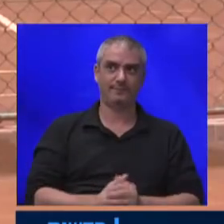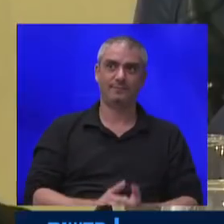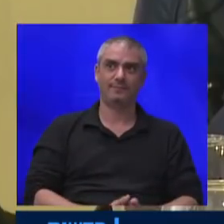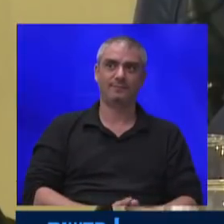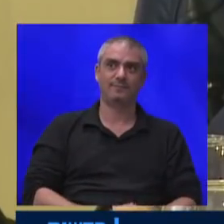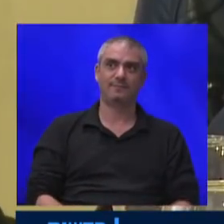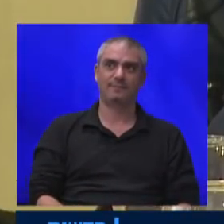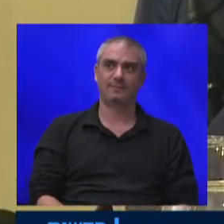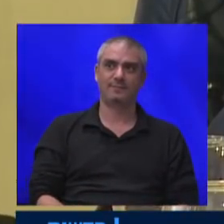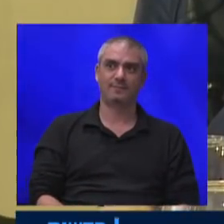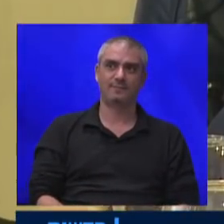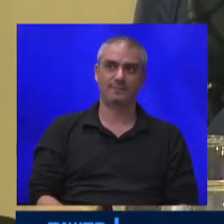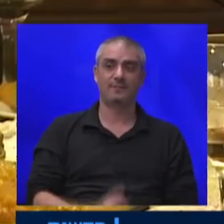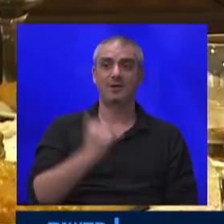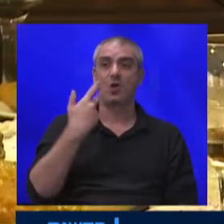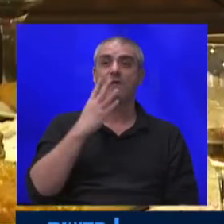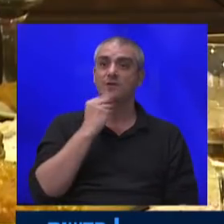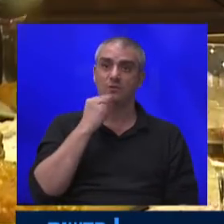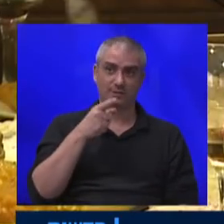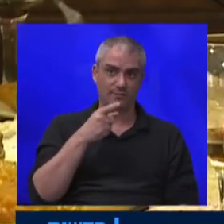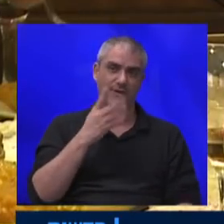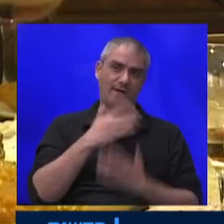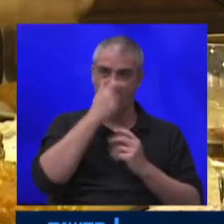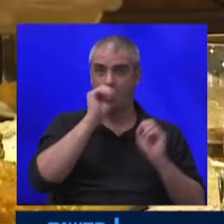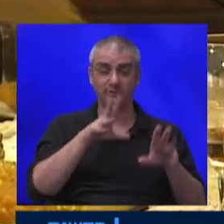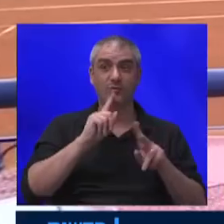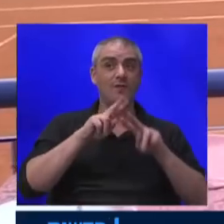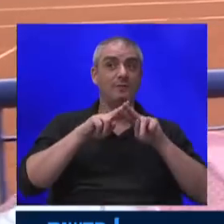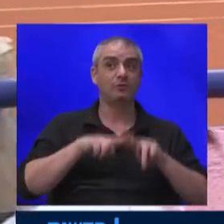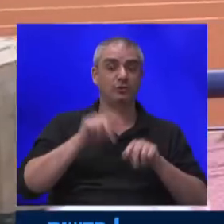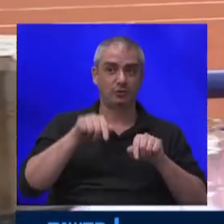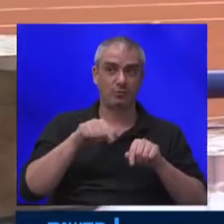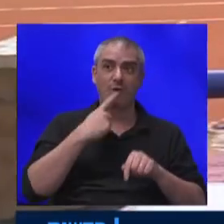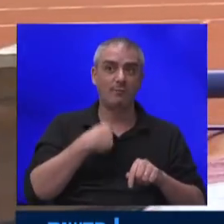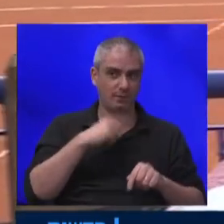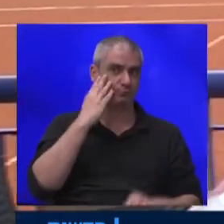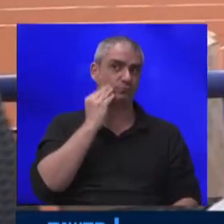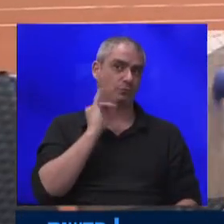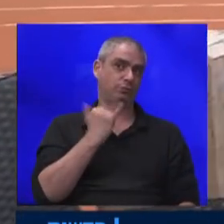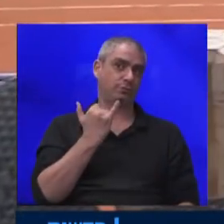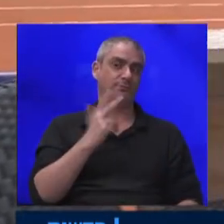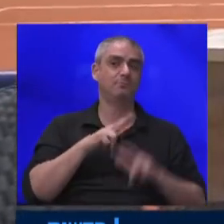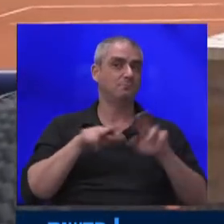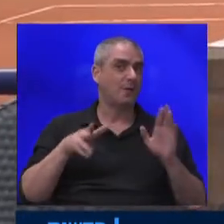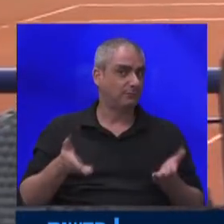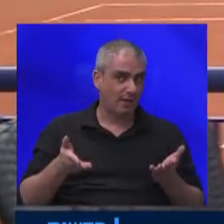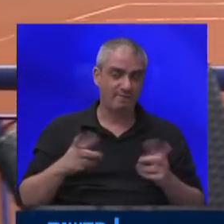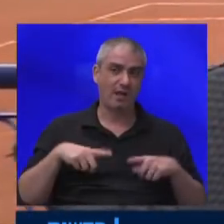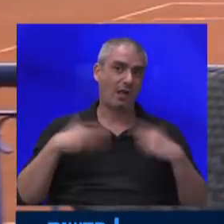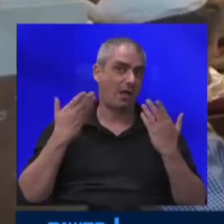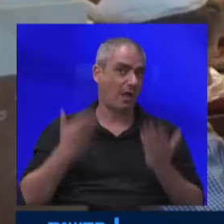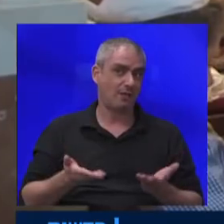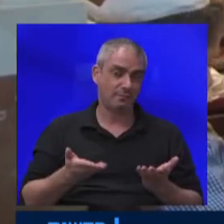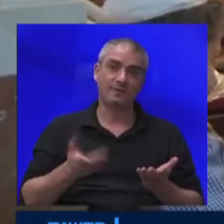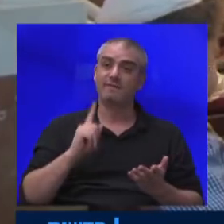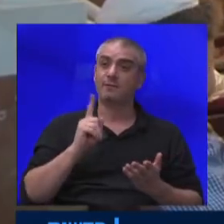אמנם רוב היהודים כאן עזבו, אבל אלה שתמצאו כאן אומרים שהם מרוצים מהמצב, מהחיים, ואלה שמצבם הכלכלי